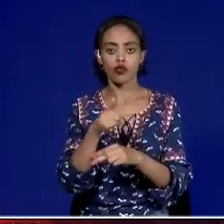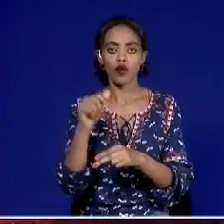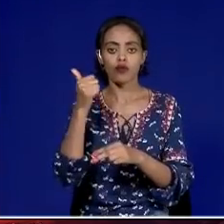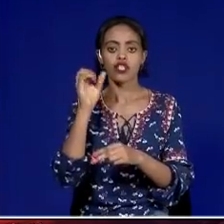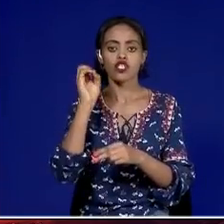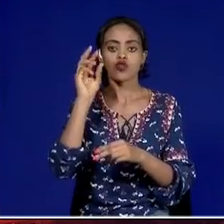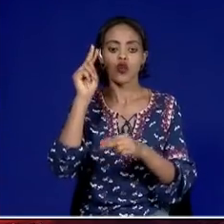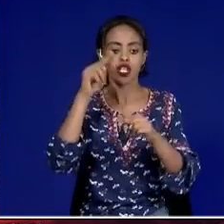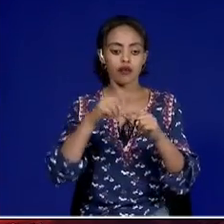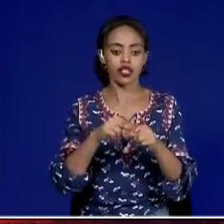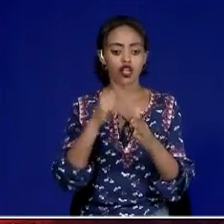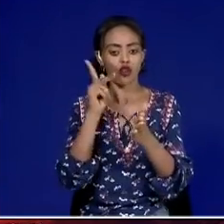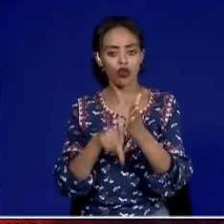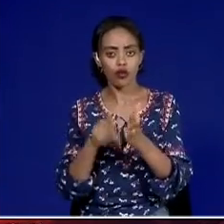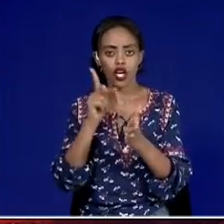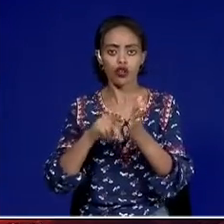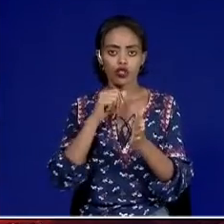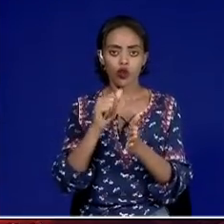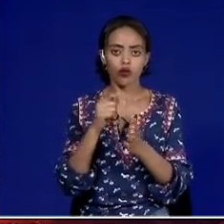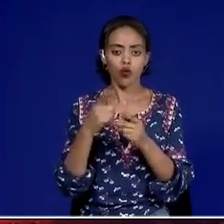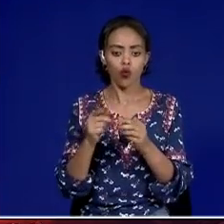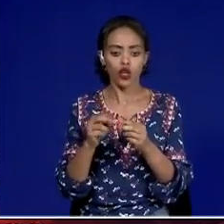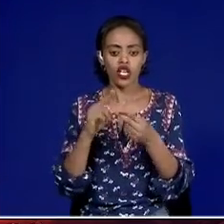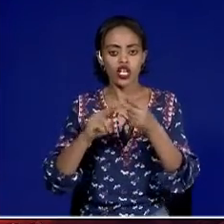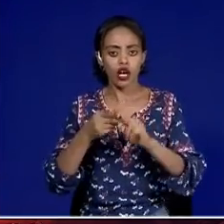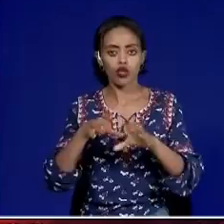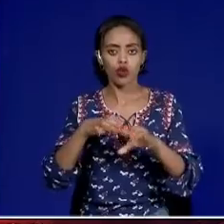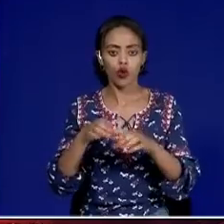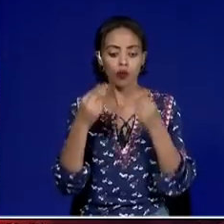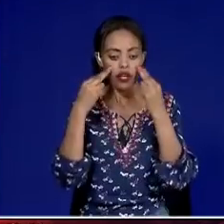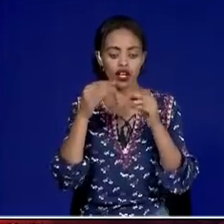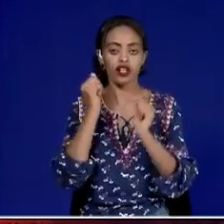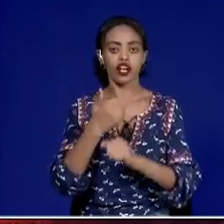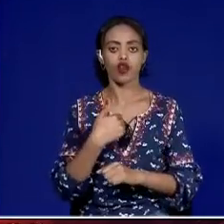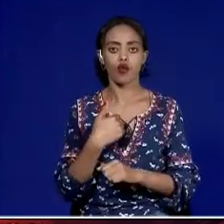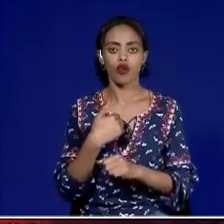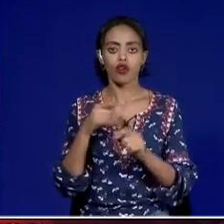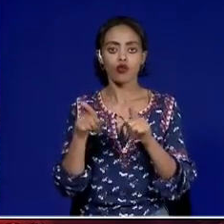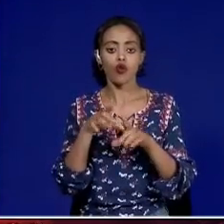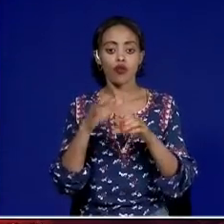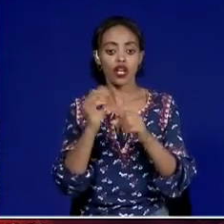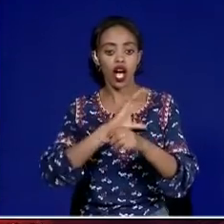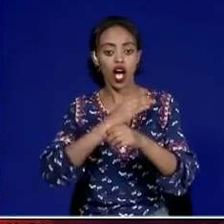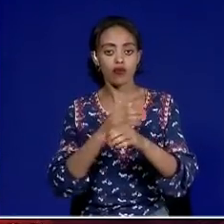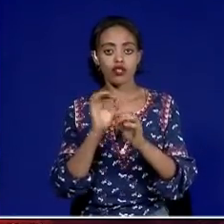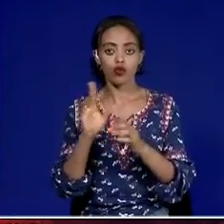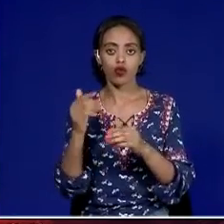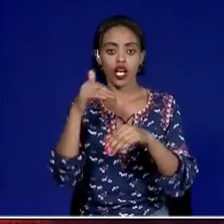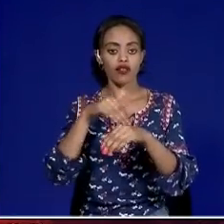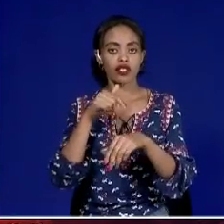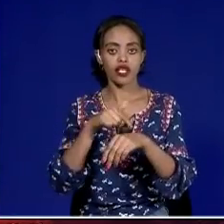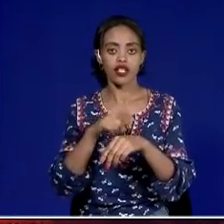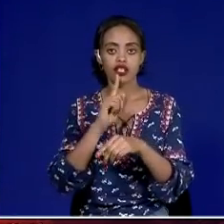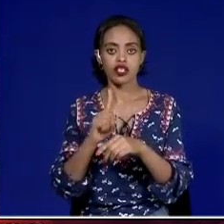ኣብ ጌርና ይቐትሎም ድዮ ይቐትሎምን ወይ ክራውሑ ይገብሮም ዶ ይገብሮን ክርኢ ክእል ኣለዎ። ከም ክግብር ክእል ዓቕሚ ከዓ ኣብ ሰዓት እዚ